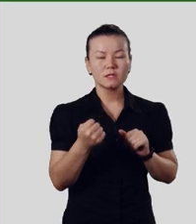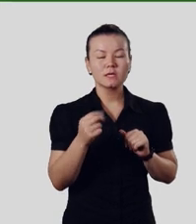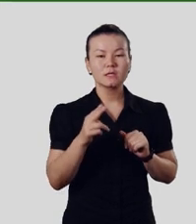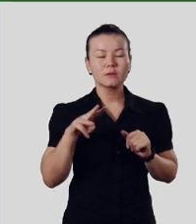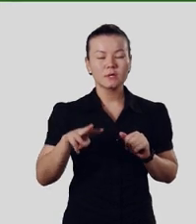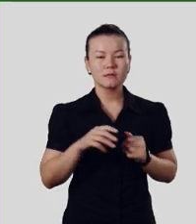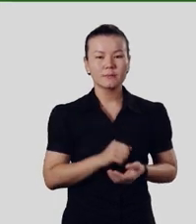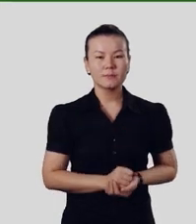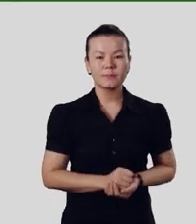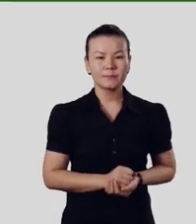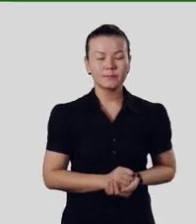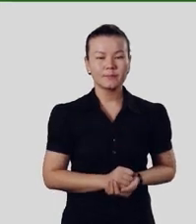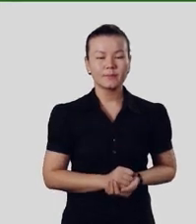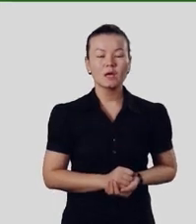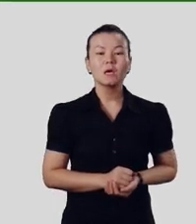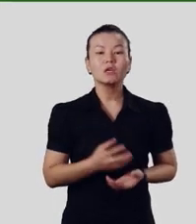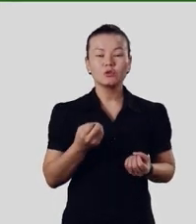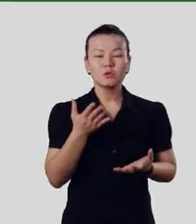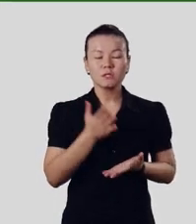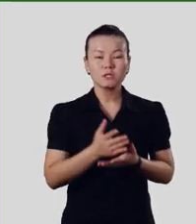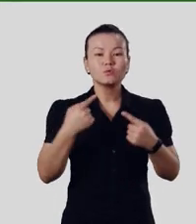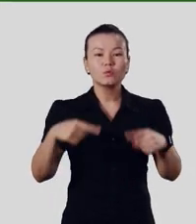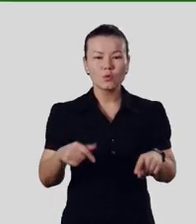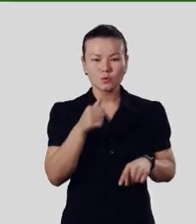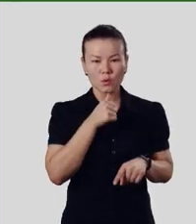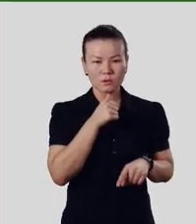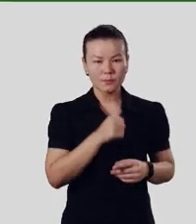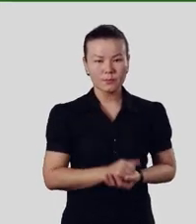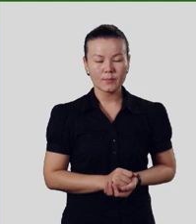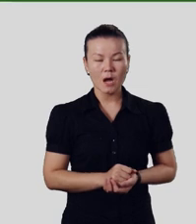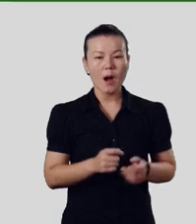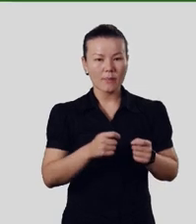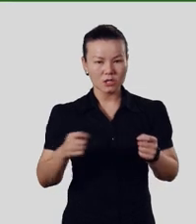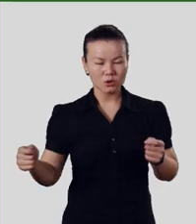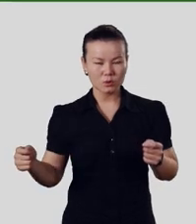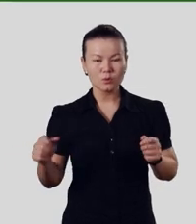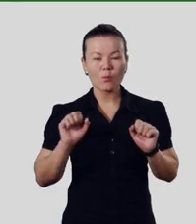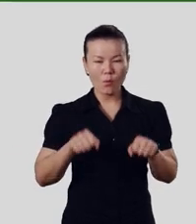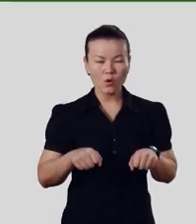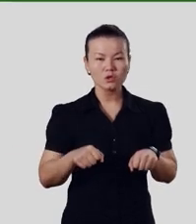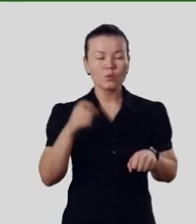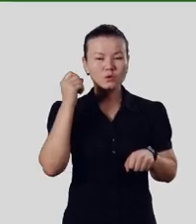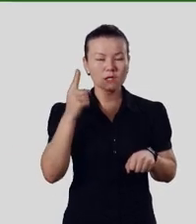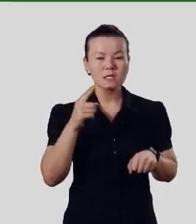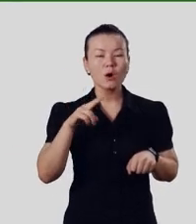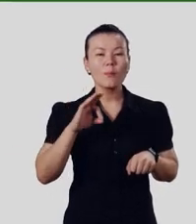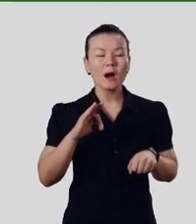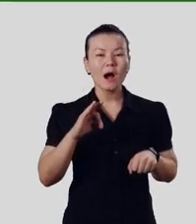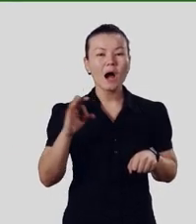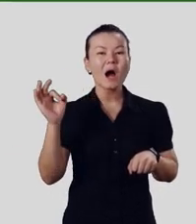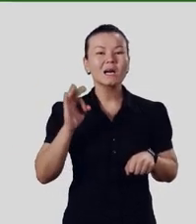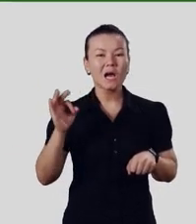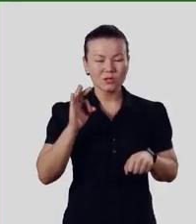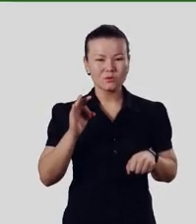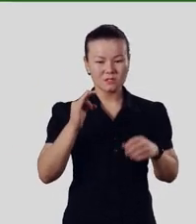километра. Но есть и другой способ. Протяженность можно определить и по градусной